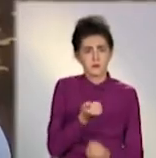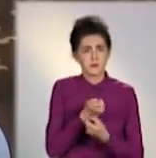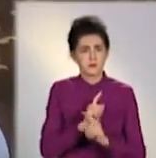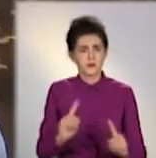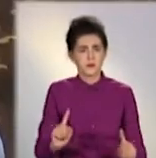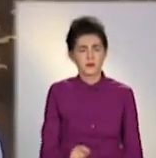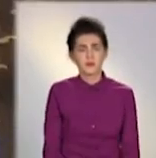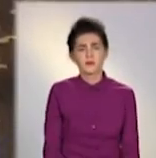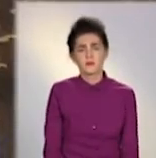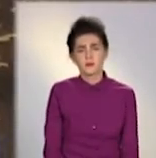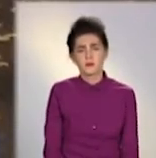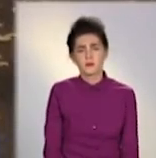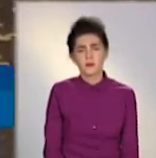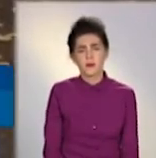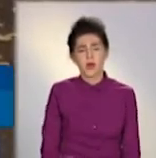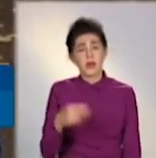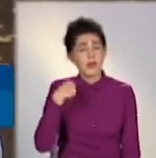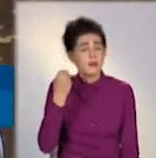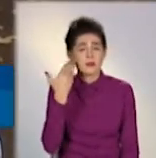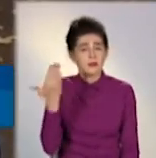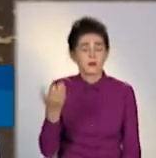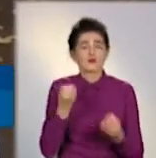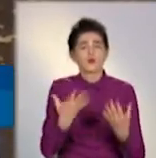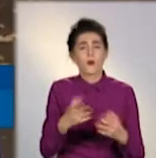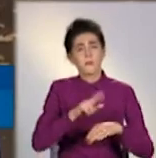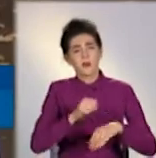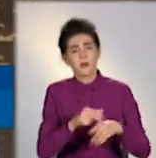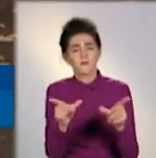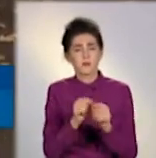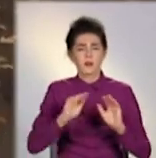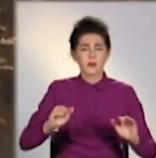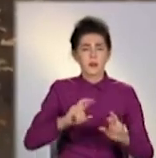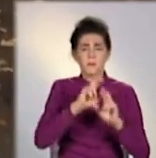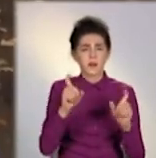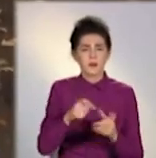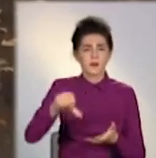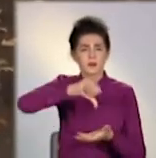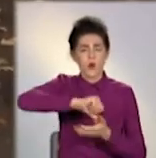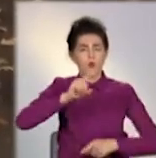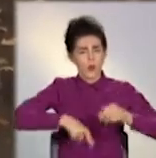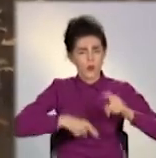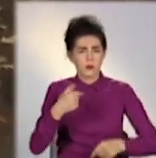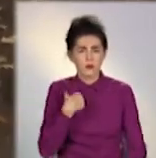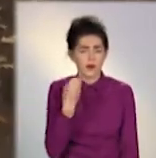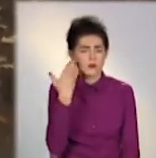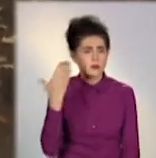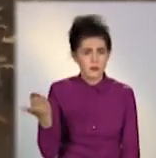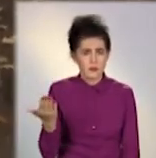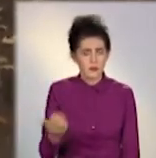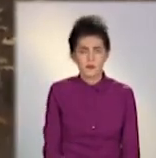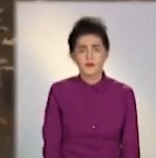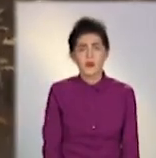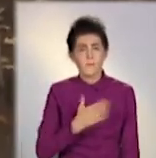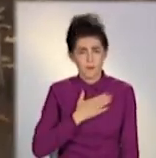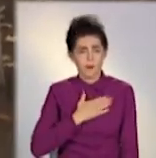Не знаю, проработан ли механізм общения несовершеннолетних дітей з поліцією без присутствия родителей. Не знаю. Перше моє